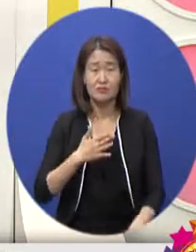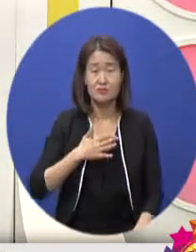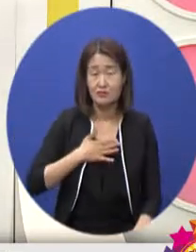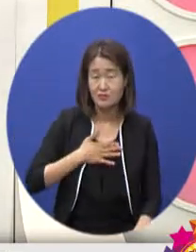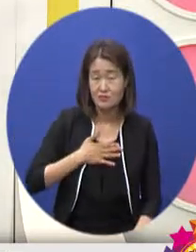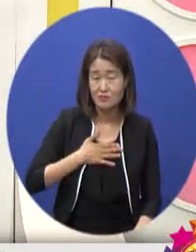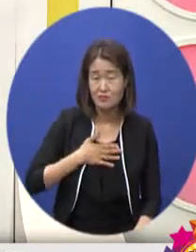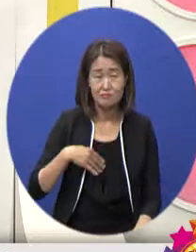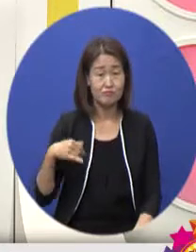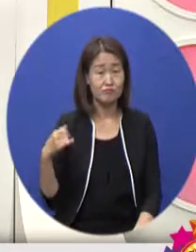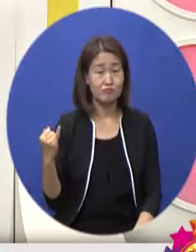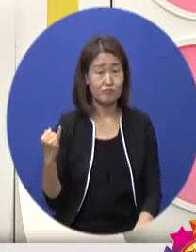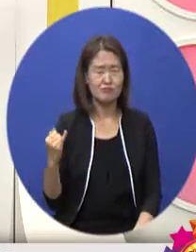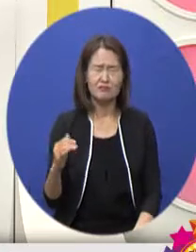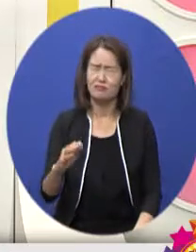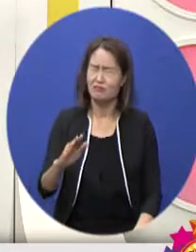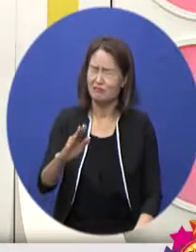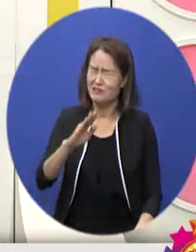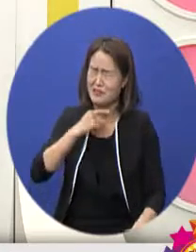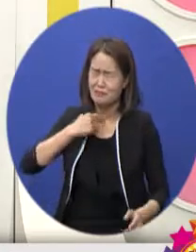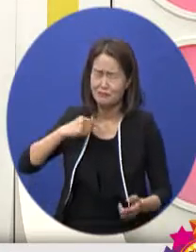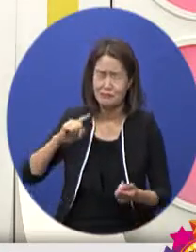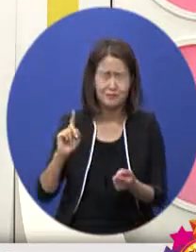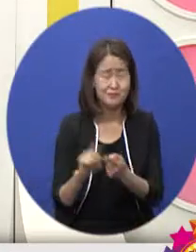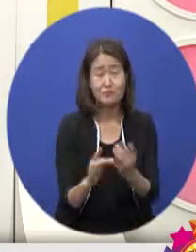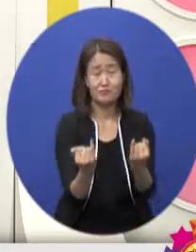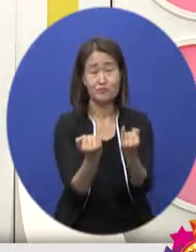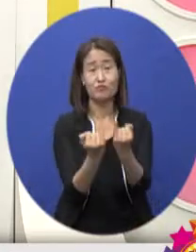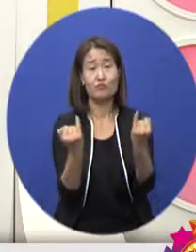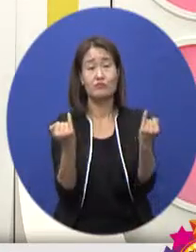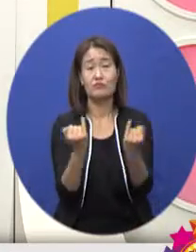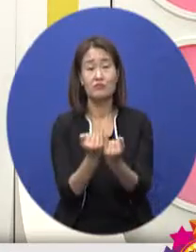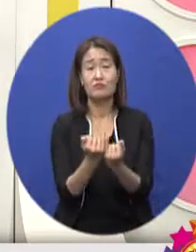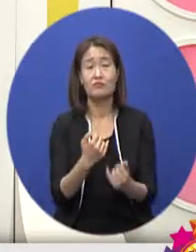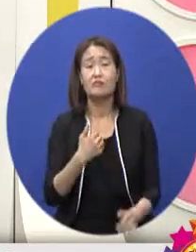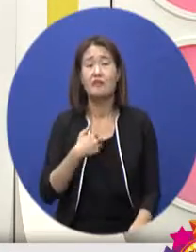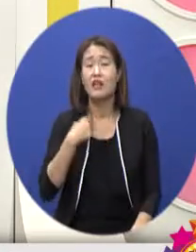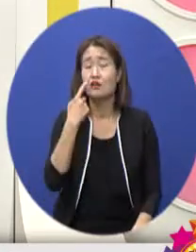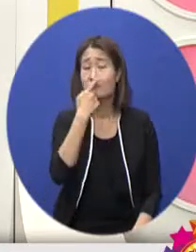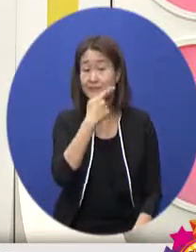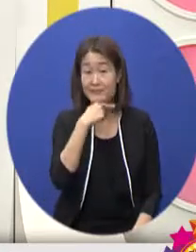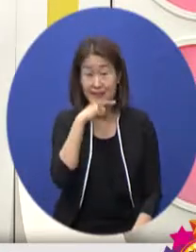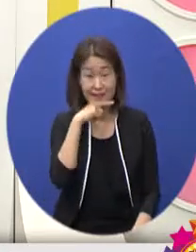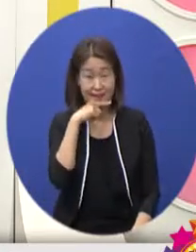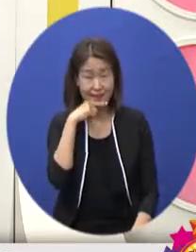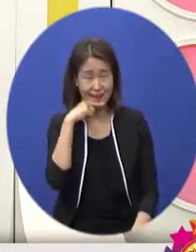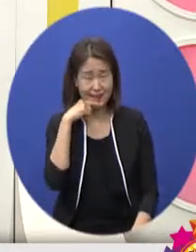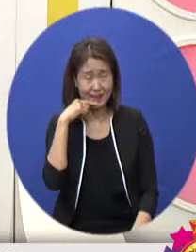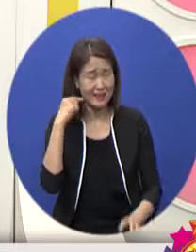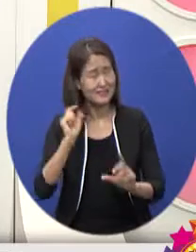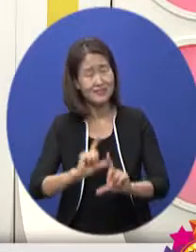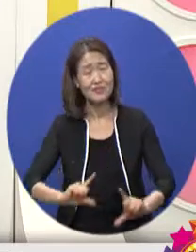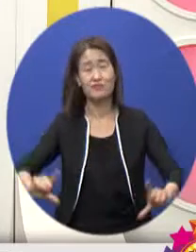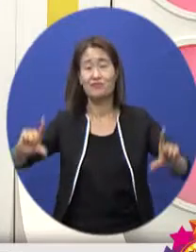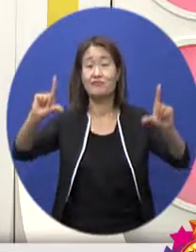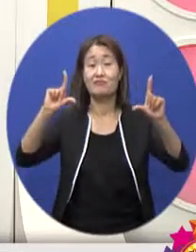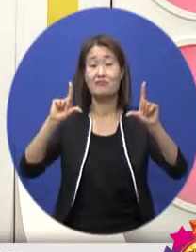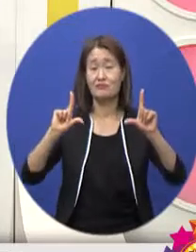나도 나도 여자야 천상 여자야 내 입술이 빨개지는